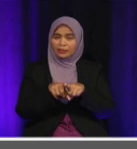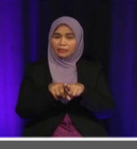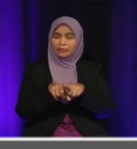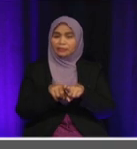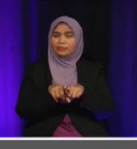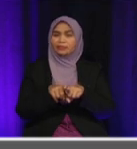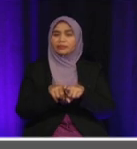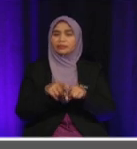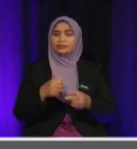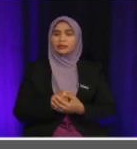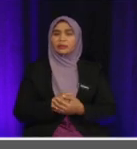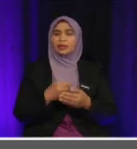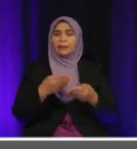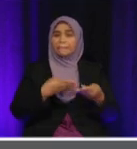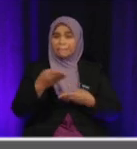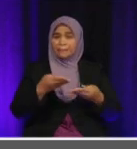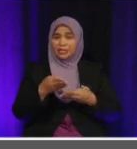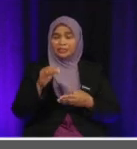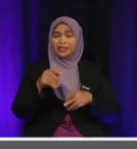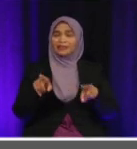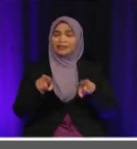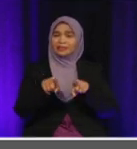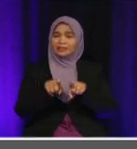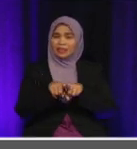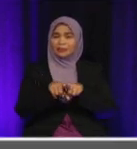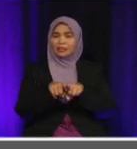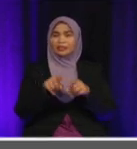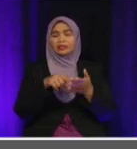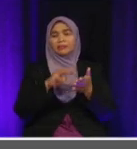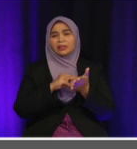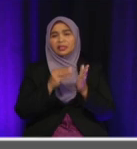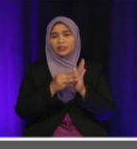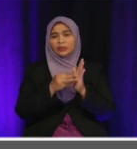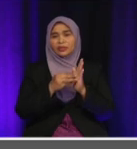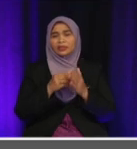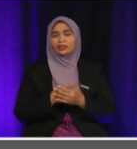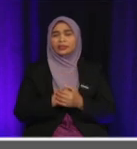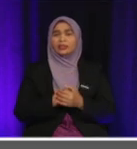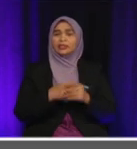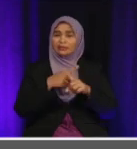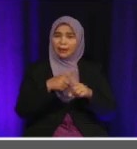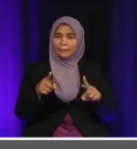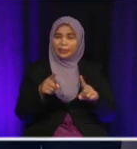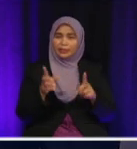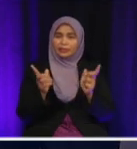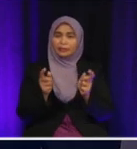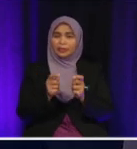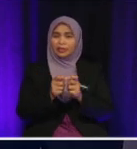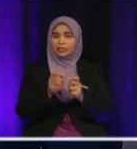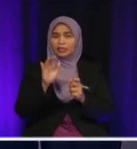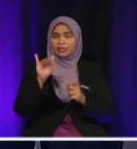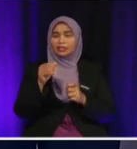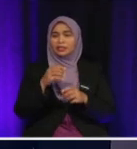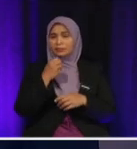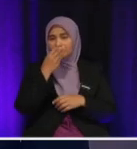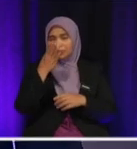Ya, balasan yang sama. Ini yang dimaksudkan dengan qisas. Balasan yang sama. Tetapi seperti yang mana disebutkan